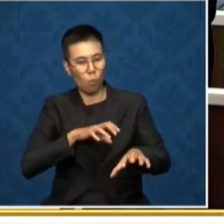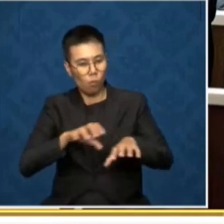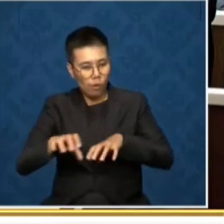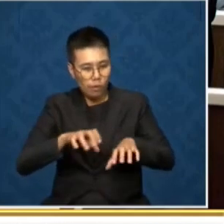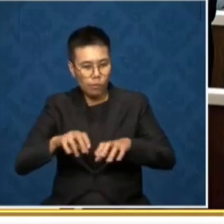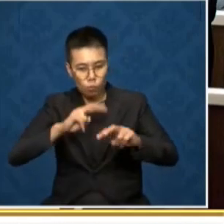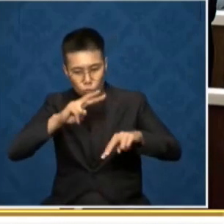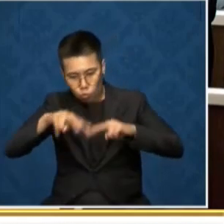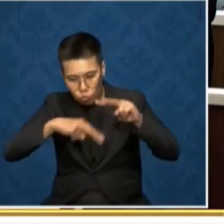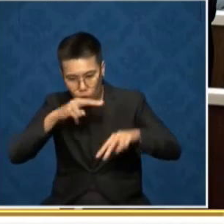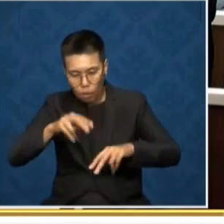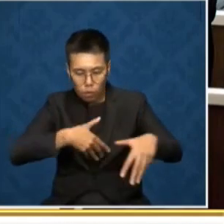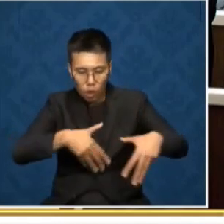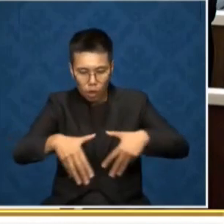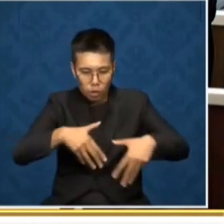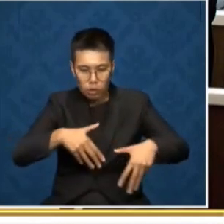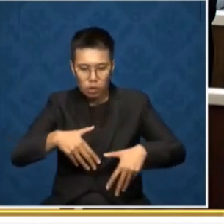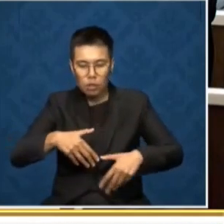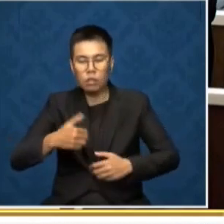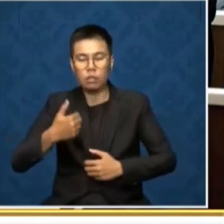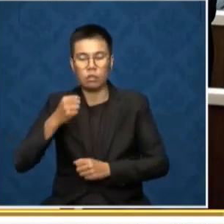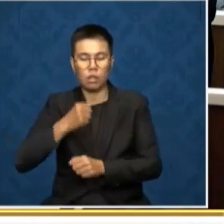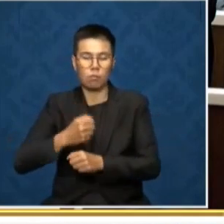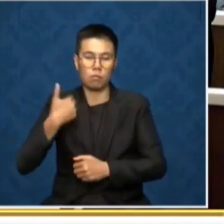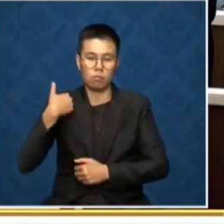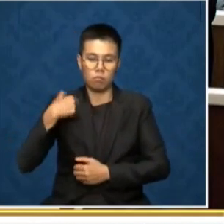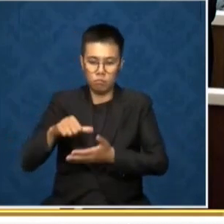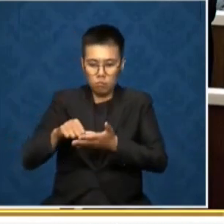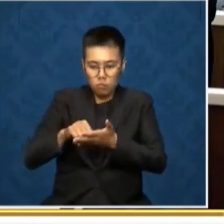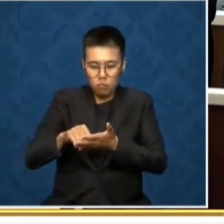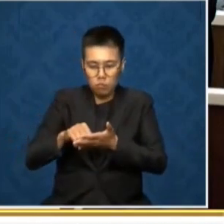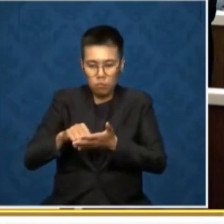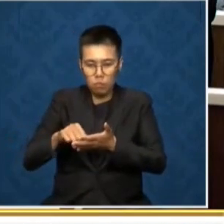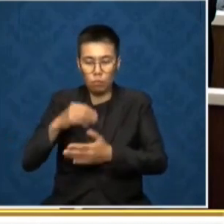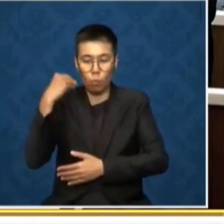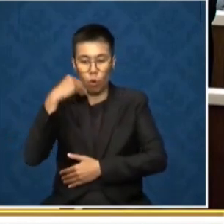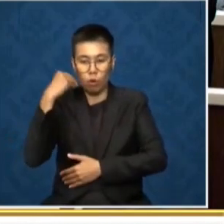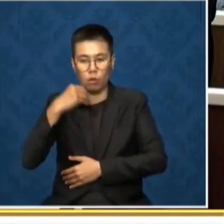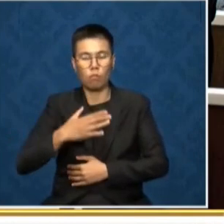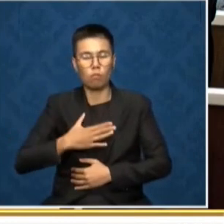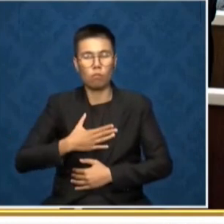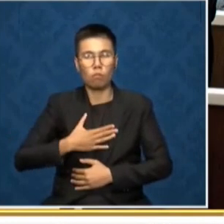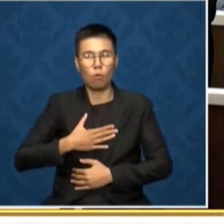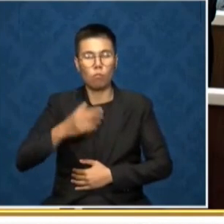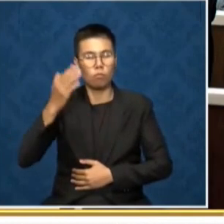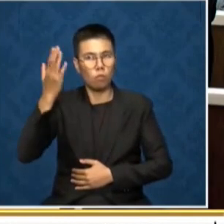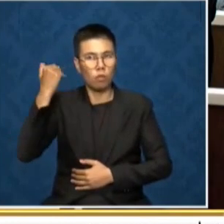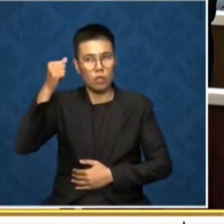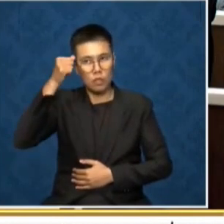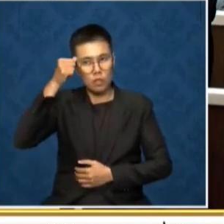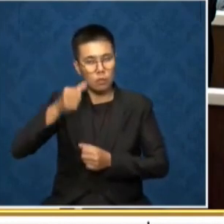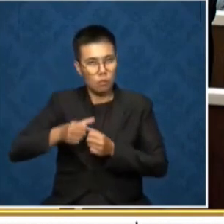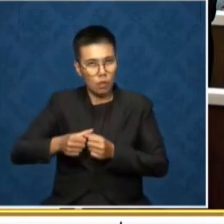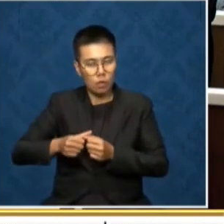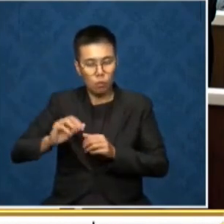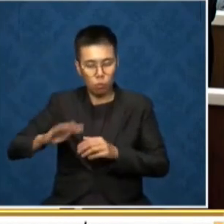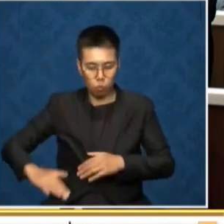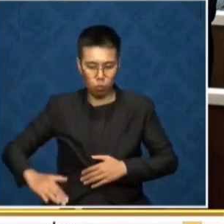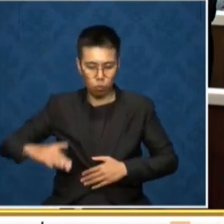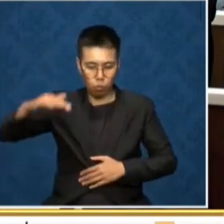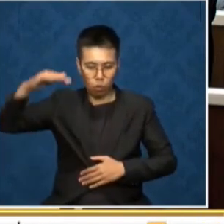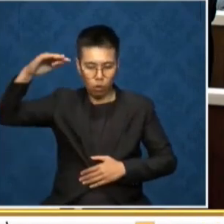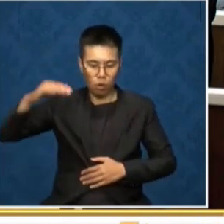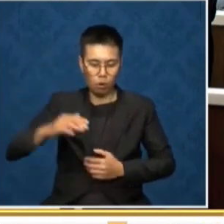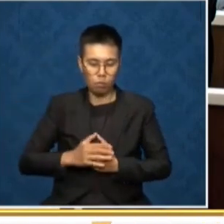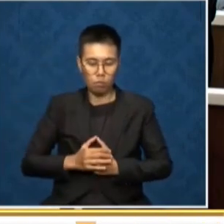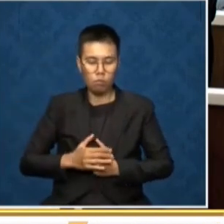จึงต้องมีการปรับปรุงแก้ไขกันบ่อยครั้งตั้งแต่ผมจำความได้เติบโตมาผ